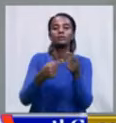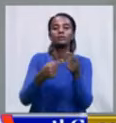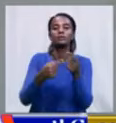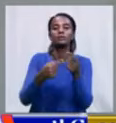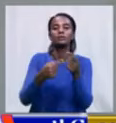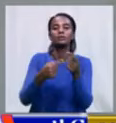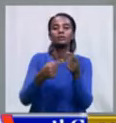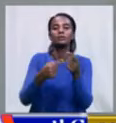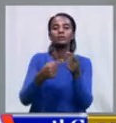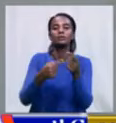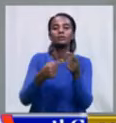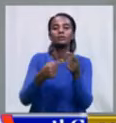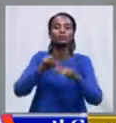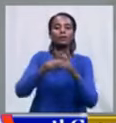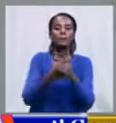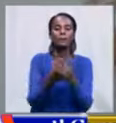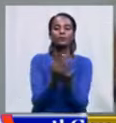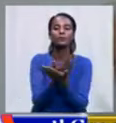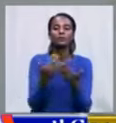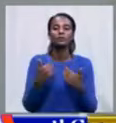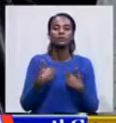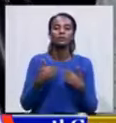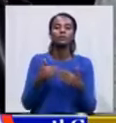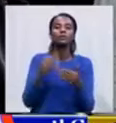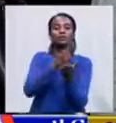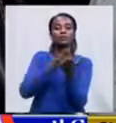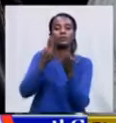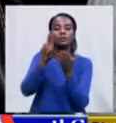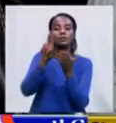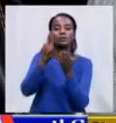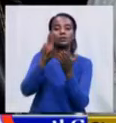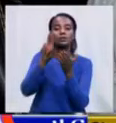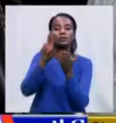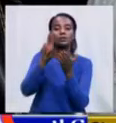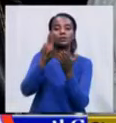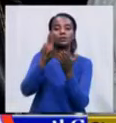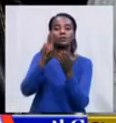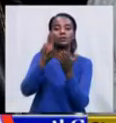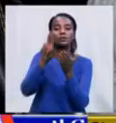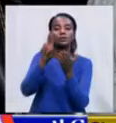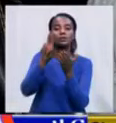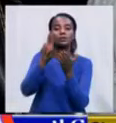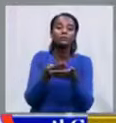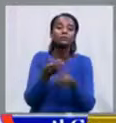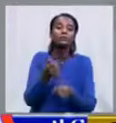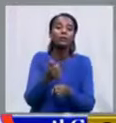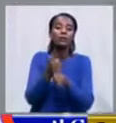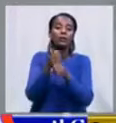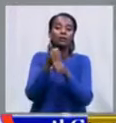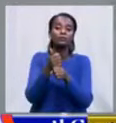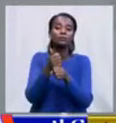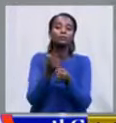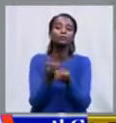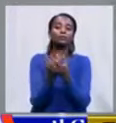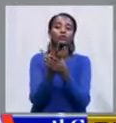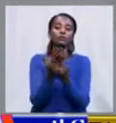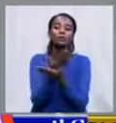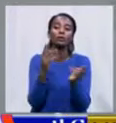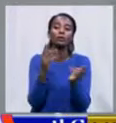ተቋምም ኦሬዲ የጀመርነው ንግግር አለ። ከዩኒቨርሲቲም ጋር እንነጋገራለን። የገንዘብ ምናገዝበት ምንጩ ደግሞ የቱ ነው